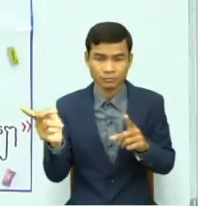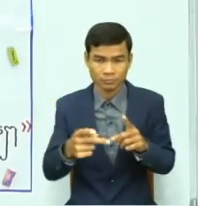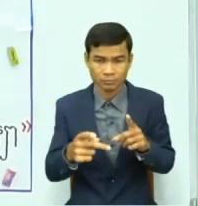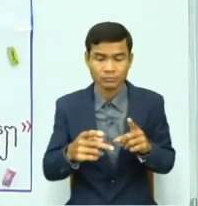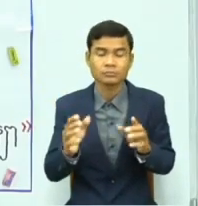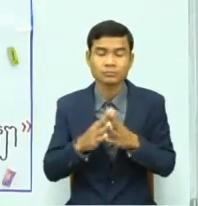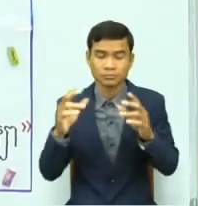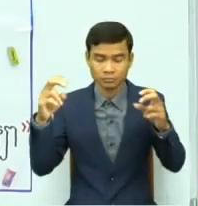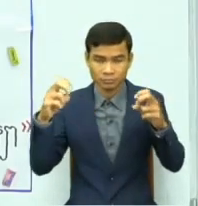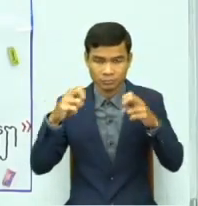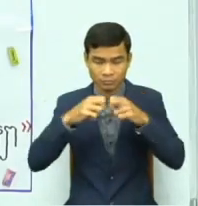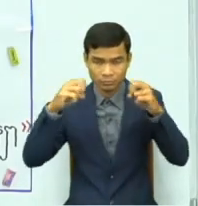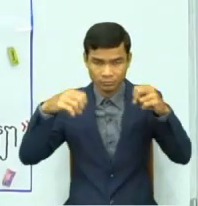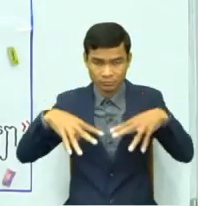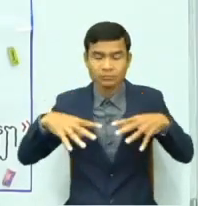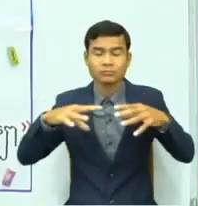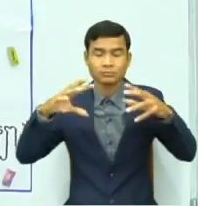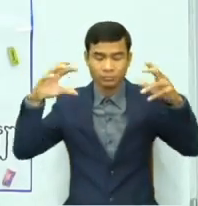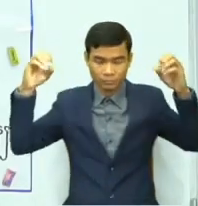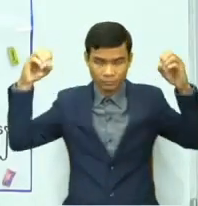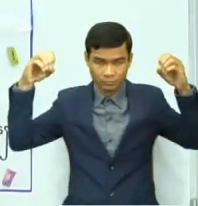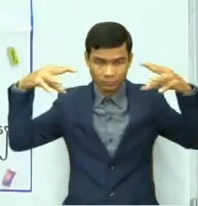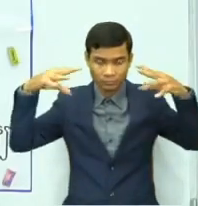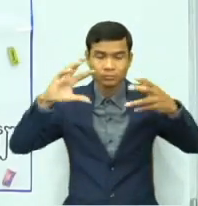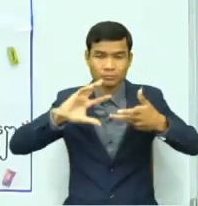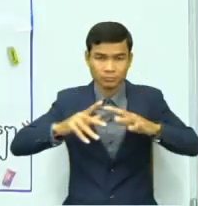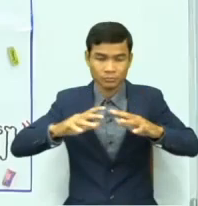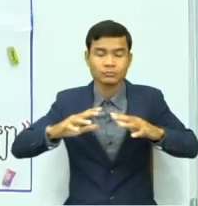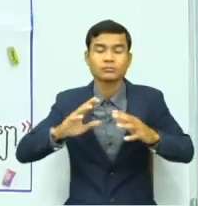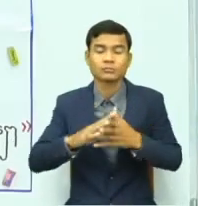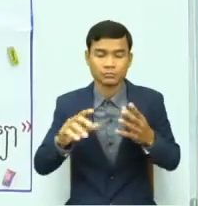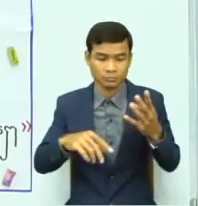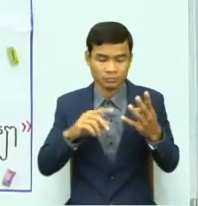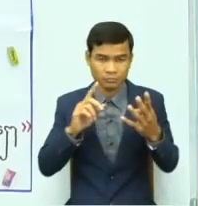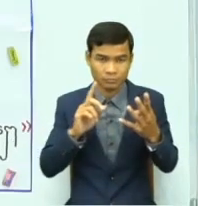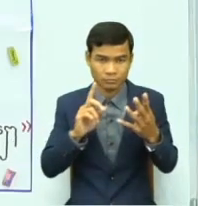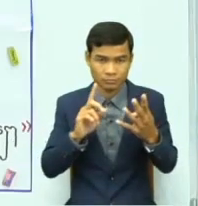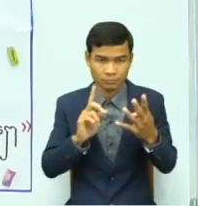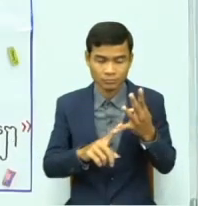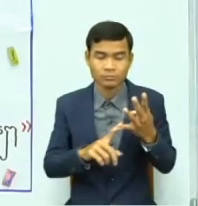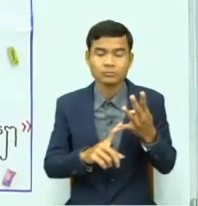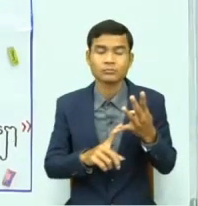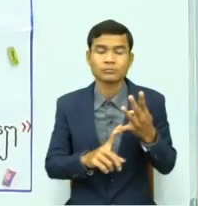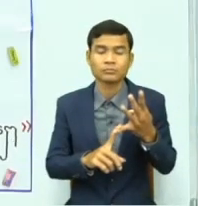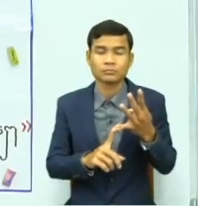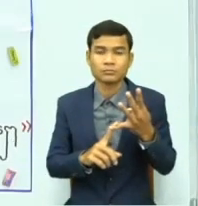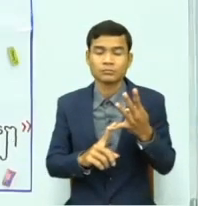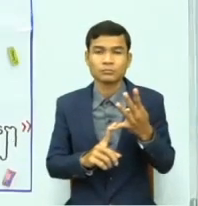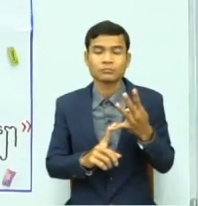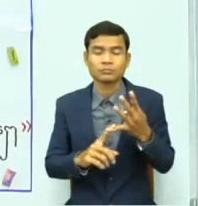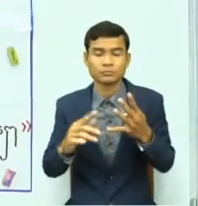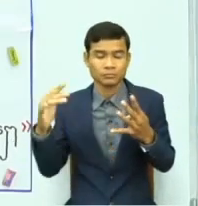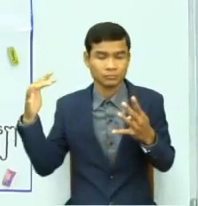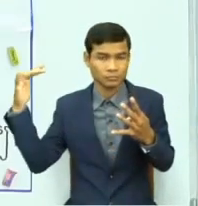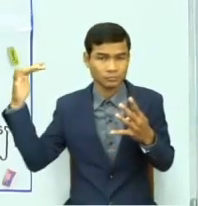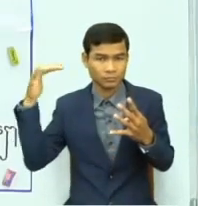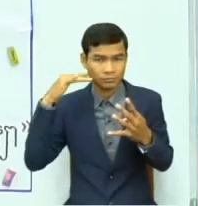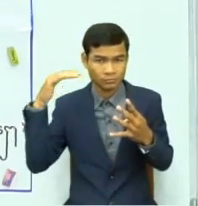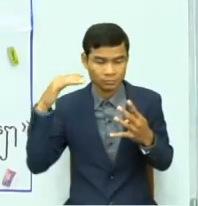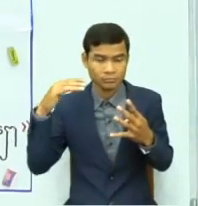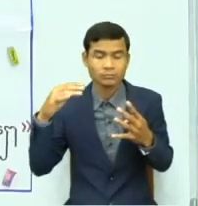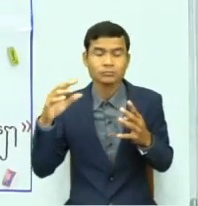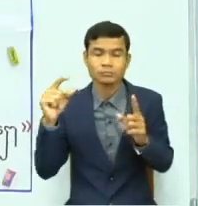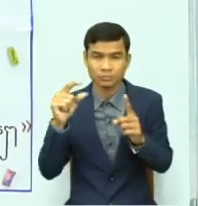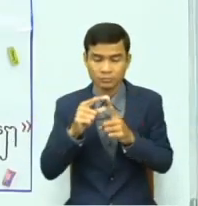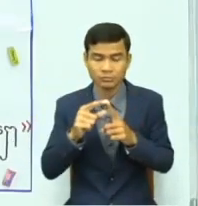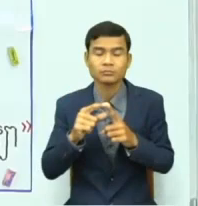electric phương mà xin nè con chà xâm đủ tì chùm lái tì bốn sạ tư sạ sạp nâng bịa priệp